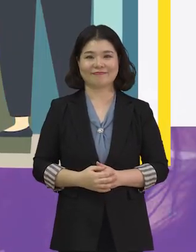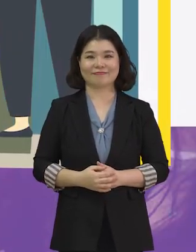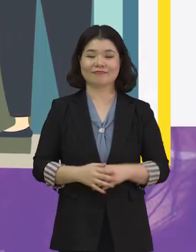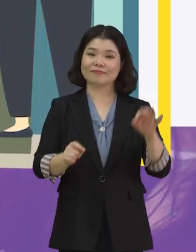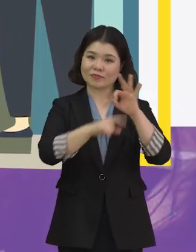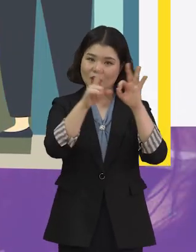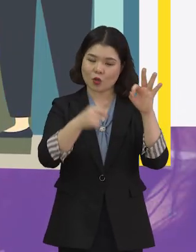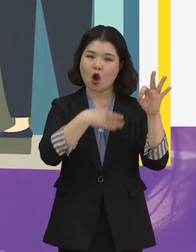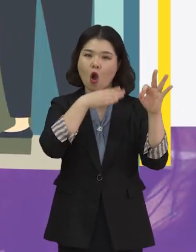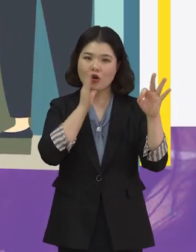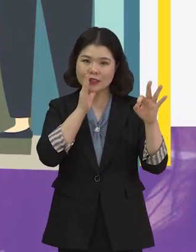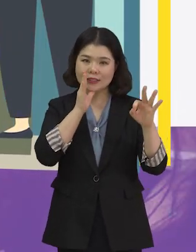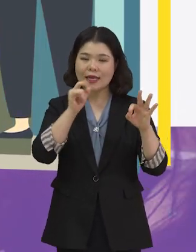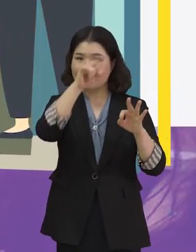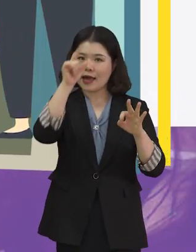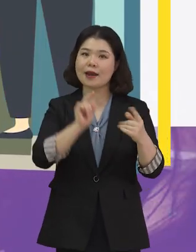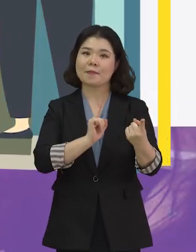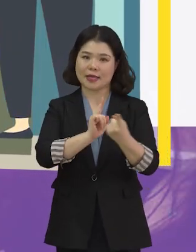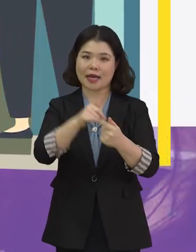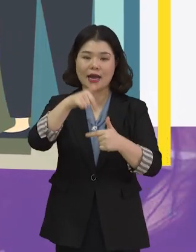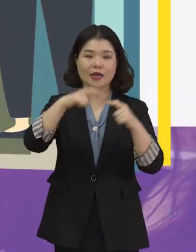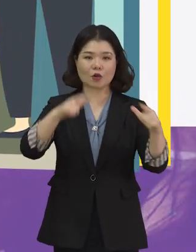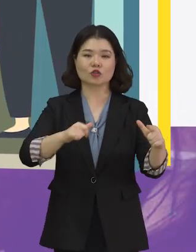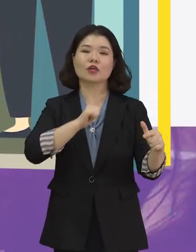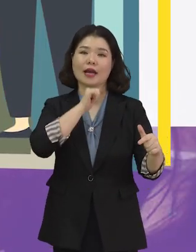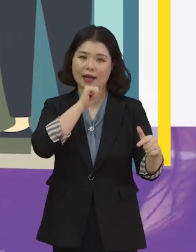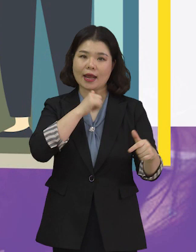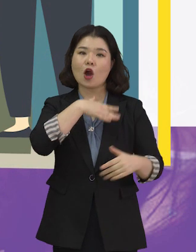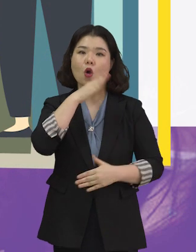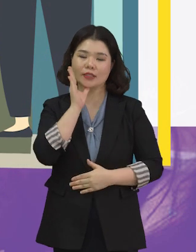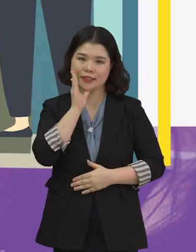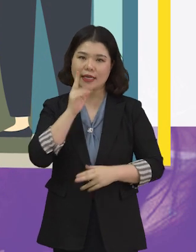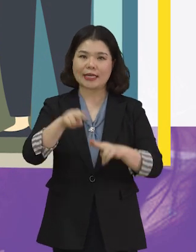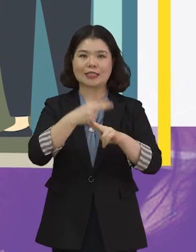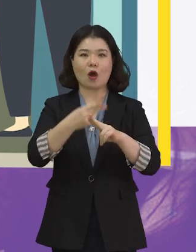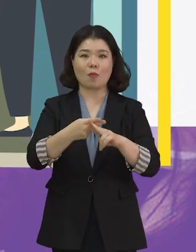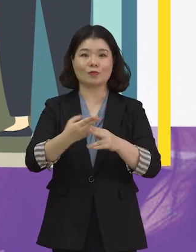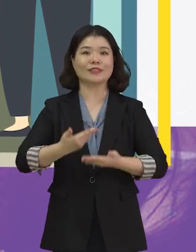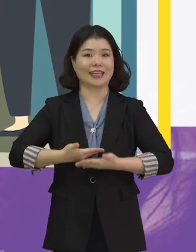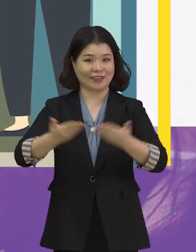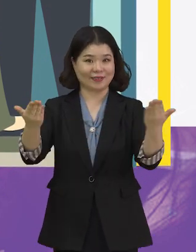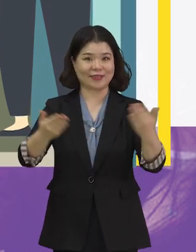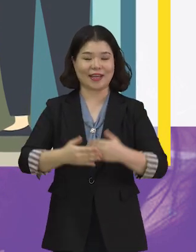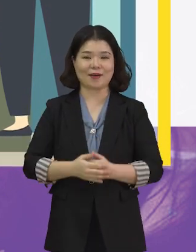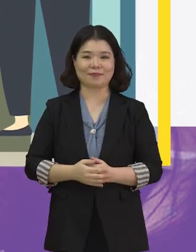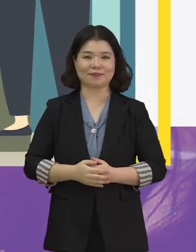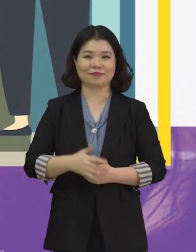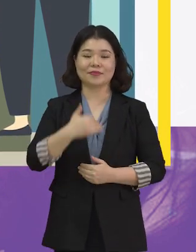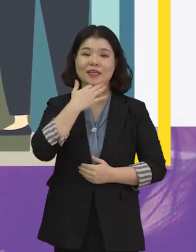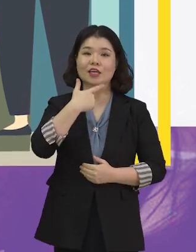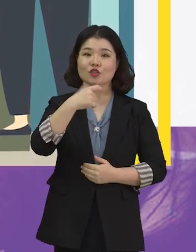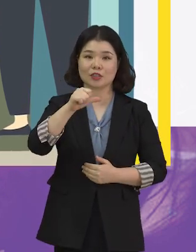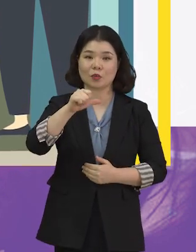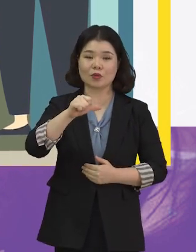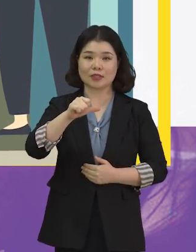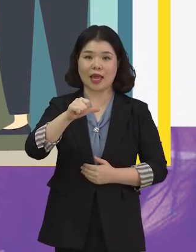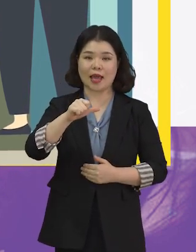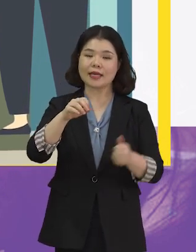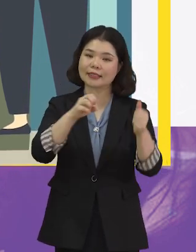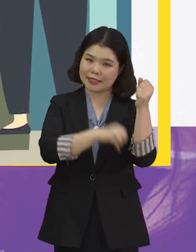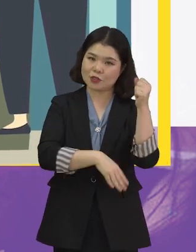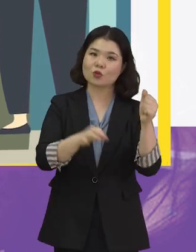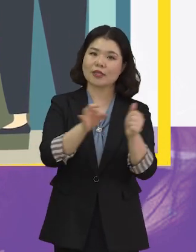10월 경로의 달을 맞아 강남구는 저소득 어르신들에게 선물 세트를 지급합니다. 만 65세 이상